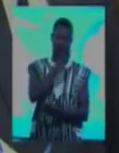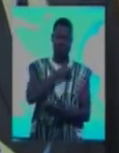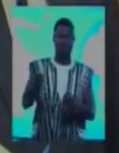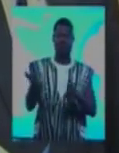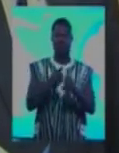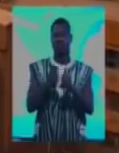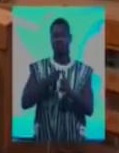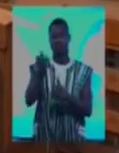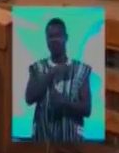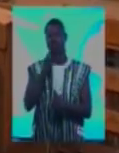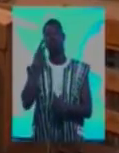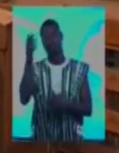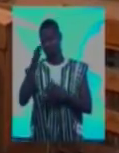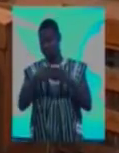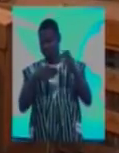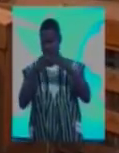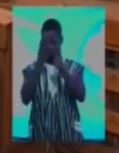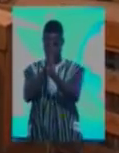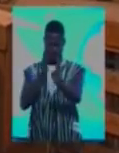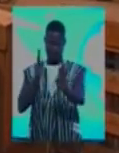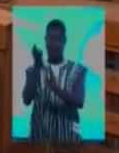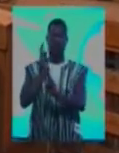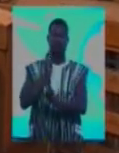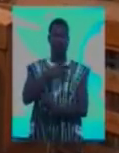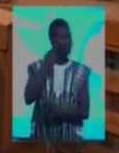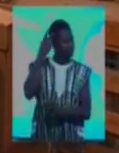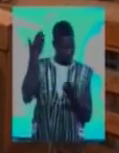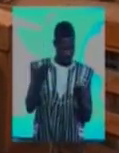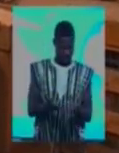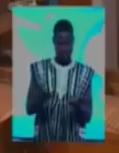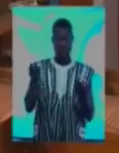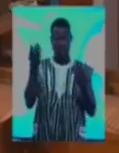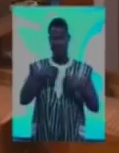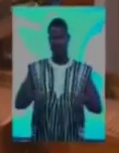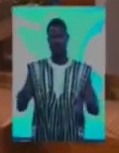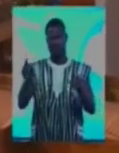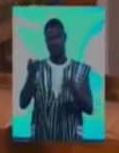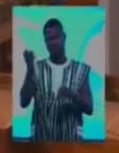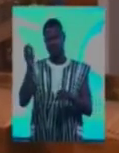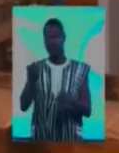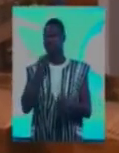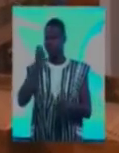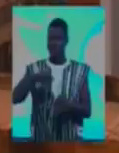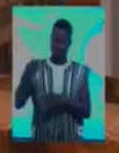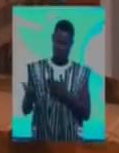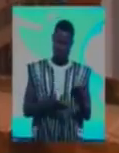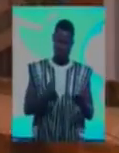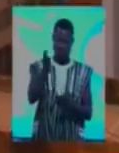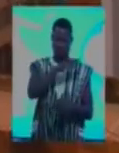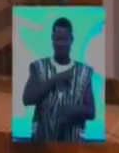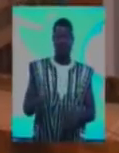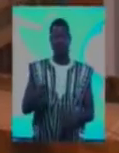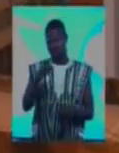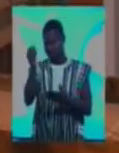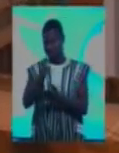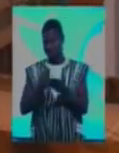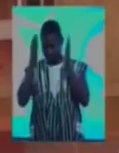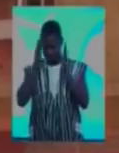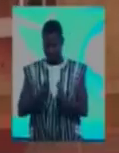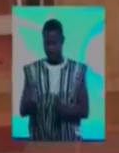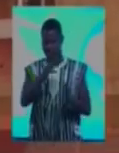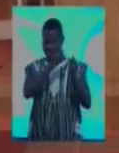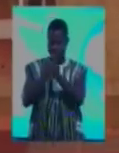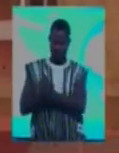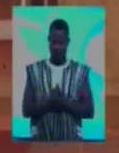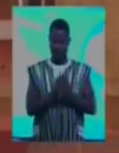c'est par rapport aux bâtiments. Donc nous avons pensé que là encore, il était bon qu'on amène les architectes et l'ensemble des segments de l'économie